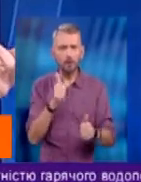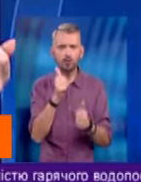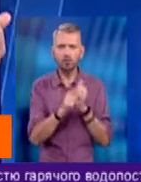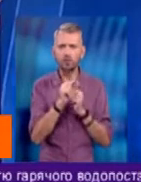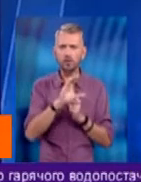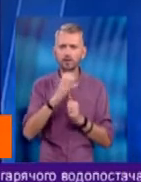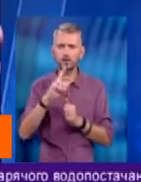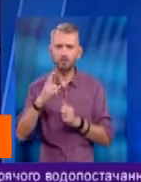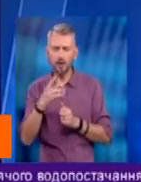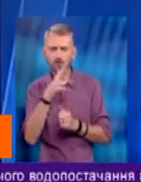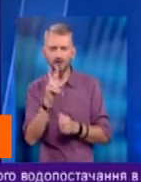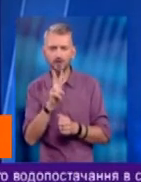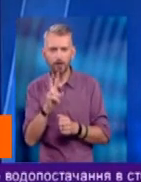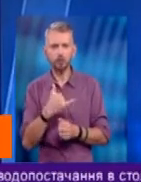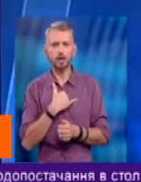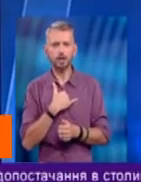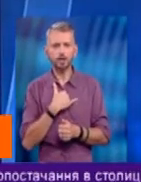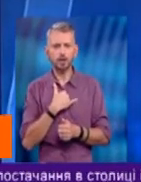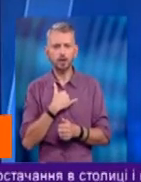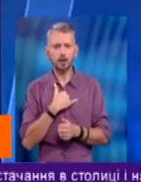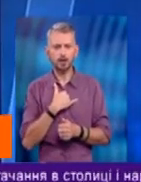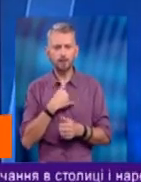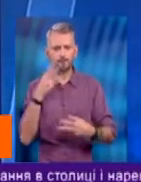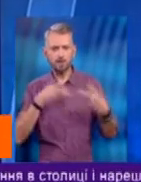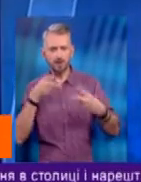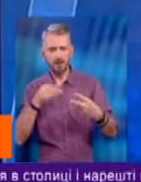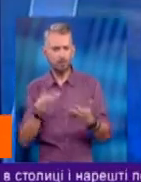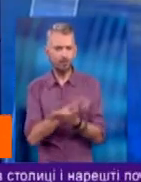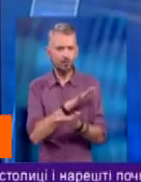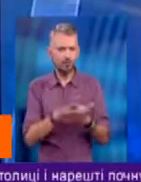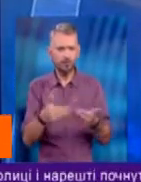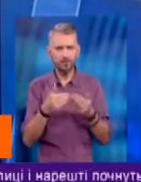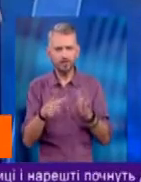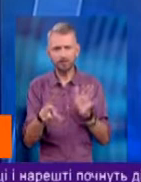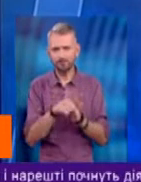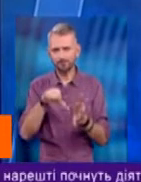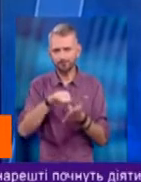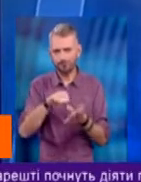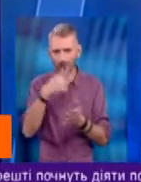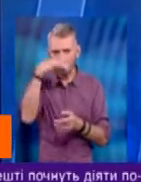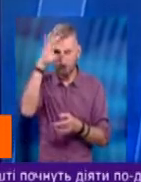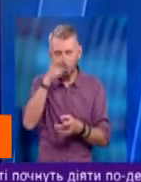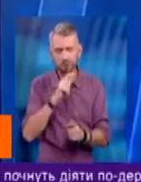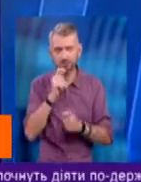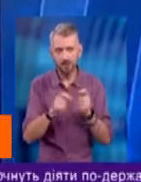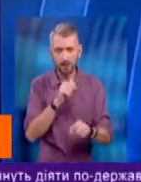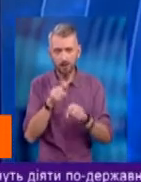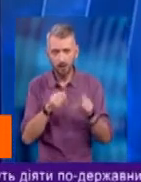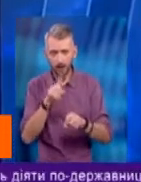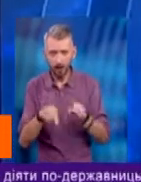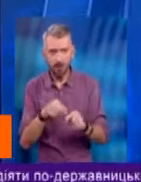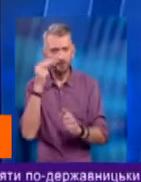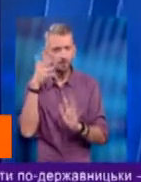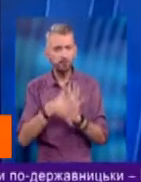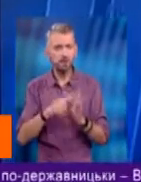і п'ятницю о 2-й годині. В нас вебінари безкоштовні, відкриті, з поліцейськими. Задавайте питання і вивчайте правила дорожнього руху